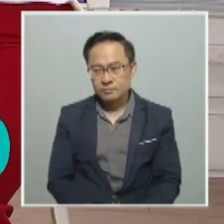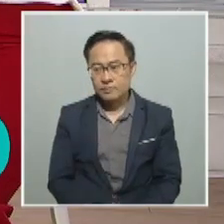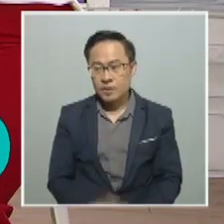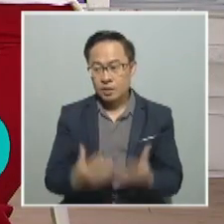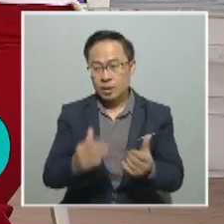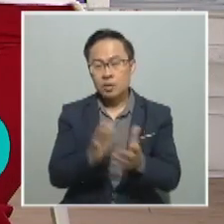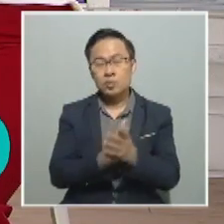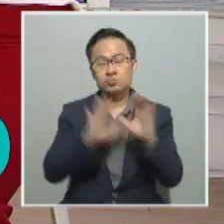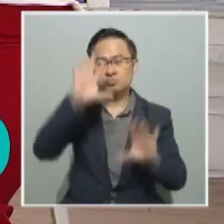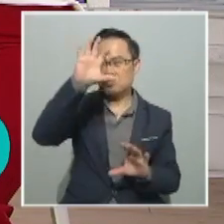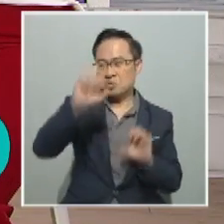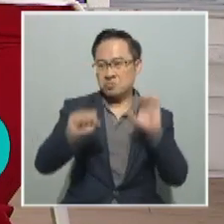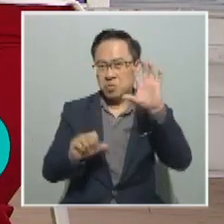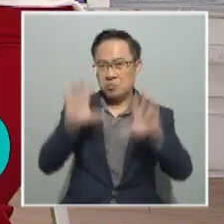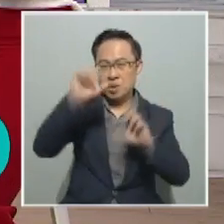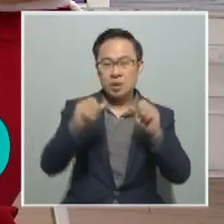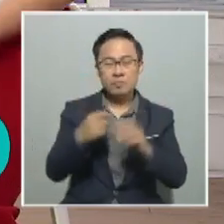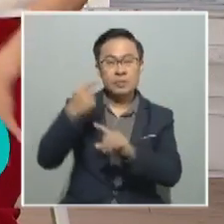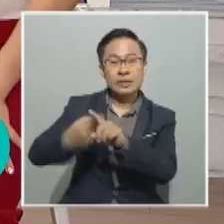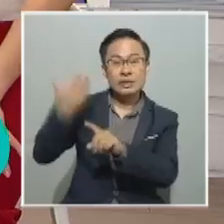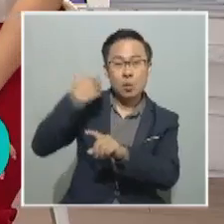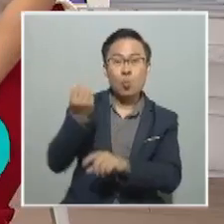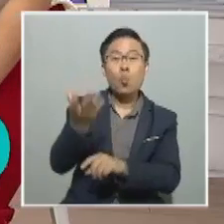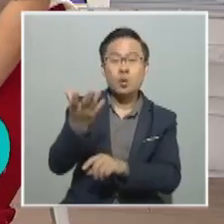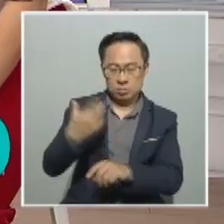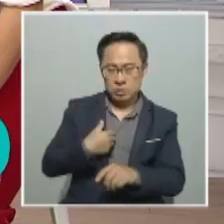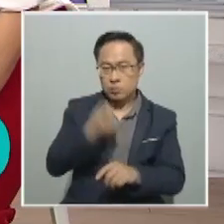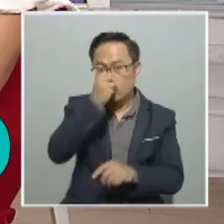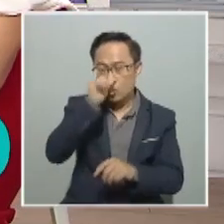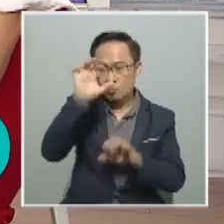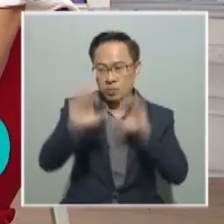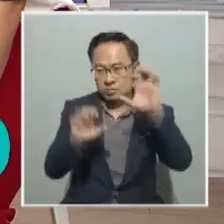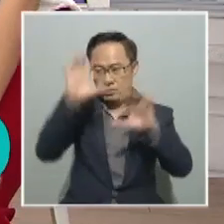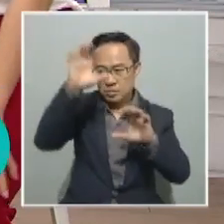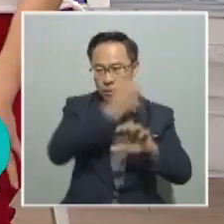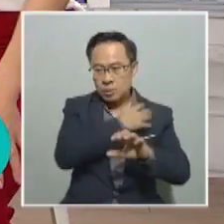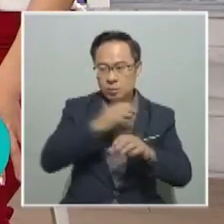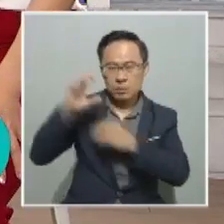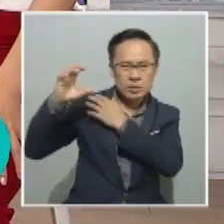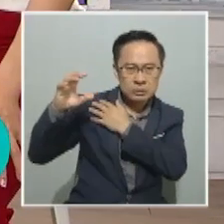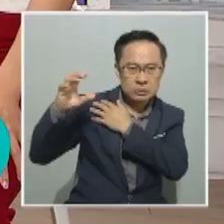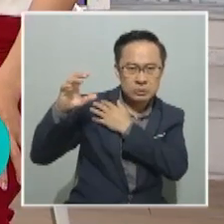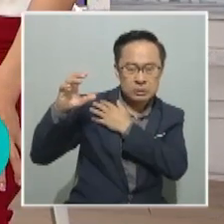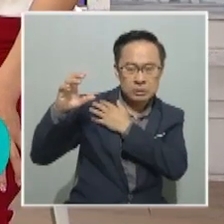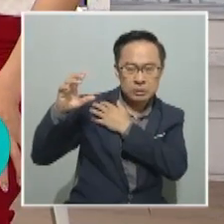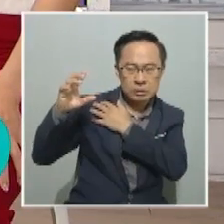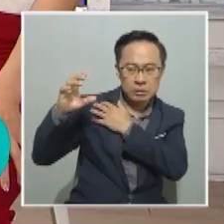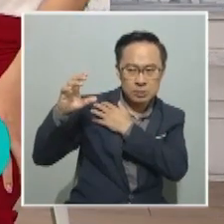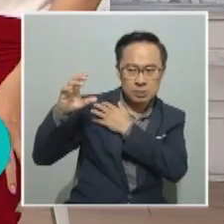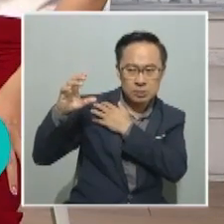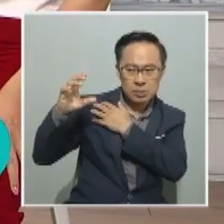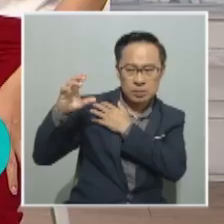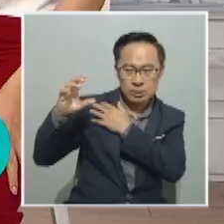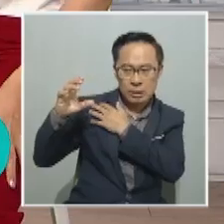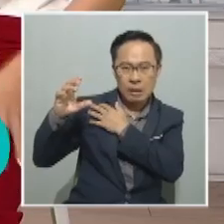ผมเนี่ยไม่ได้ปีนเขามานานแล้วช่วงหลังอ้วนประมาณเดือนที่แล้ว ไปปีนเขาอยู่ๆปีนไป แล้วมันรู้สึกปวดแล้วก็ค้างอยู่ท่านี้เลยคิ